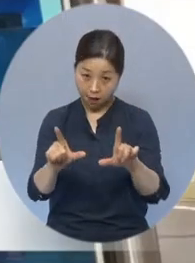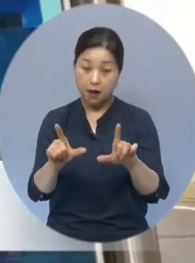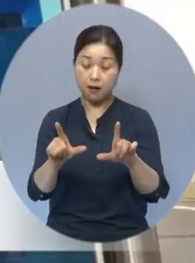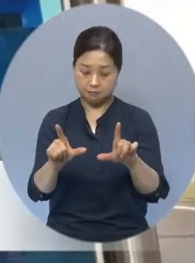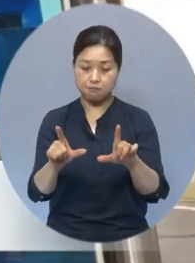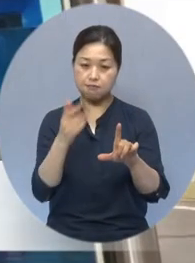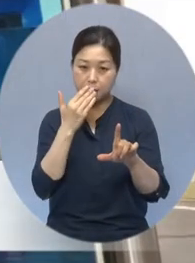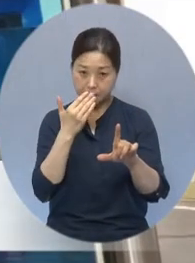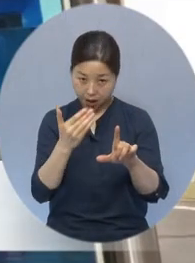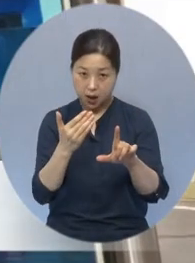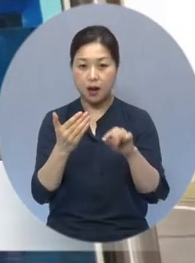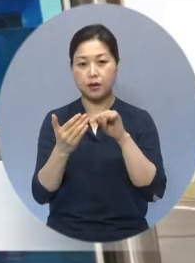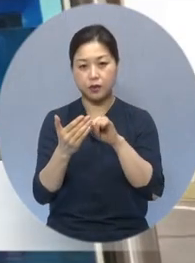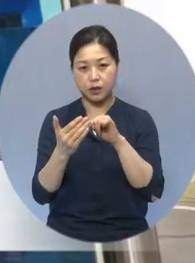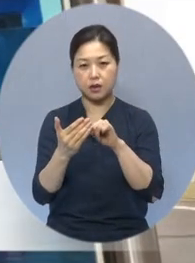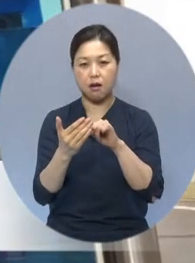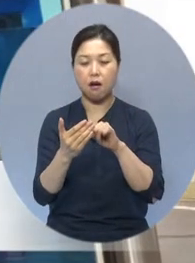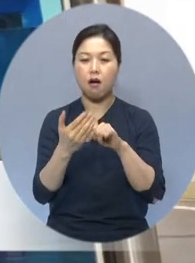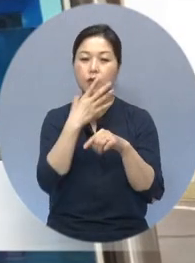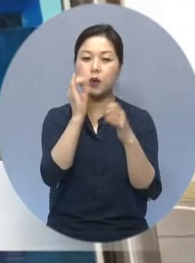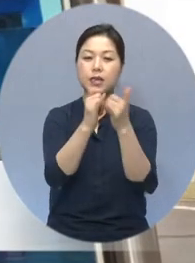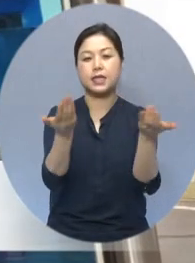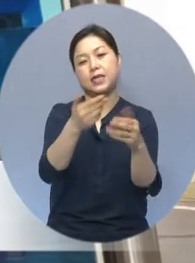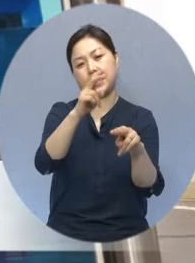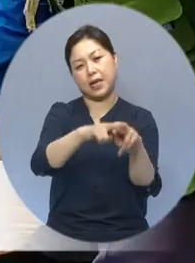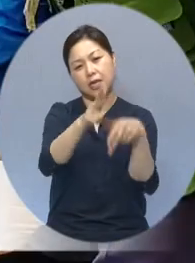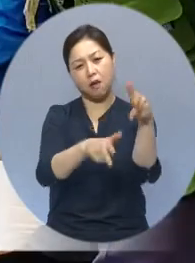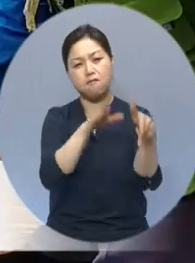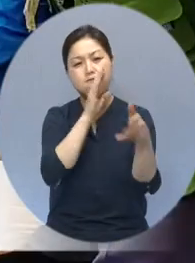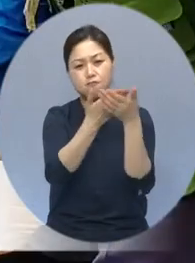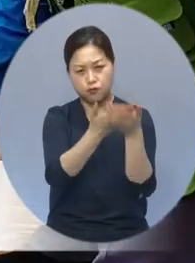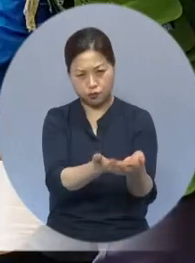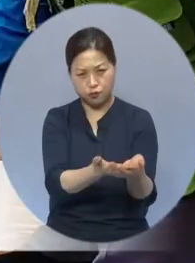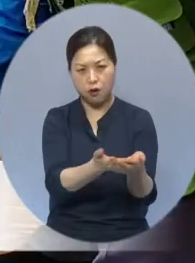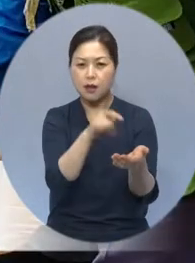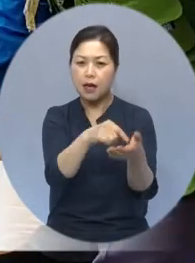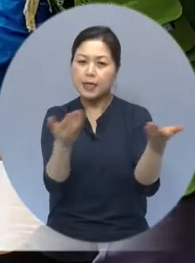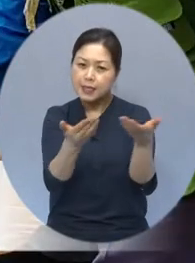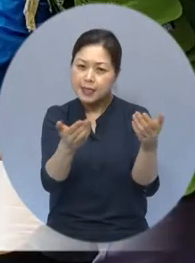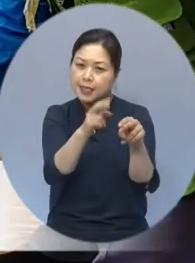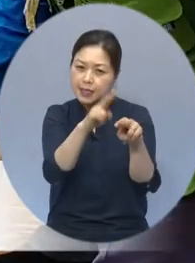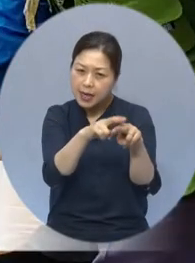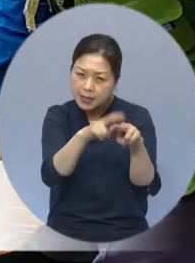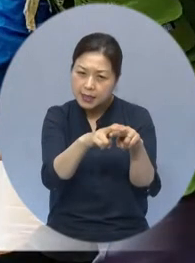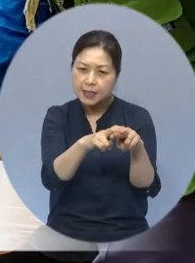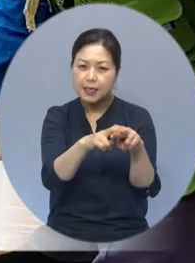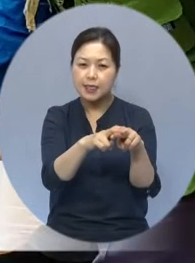수 있도록 노인 일자리가 가장 중요하다고 생각하는데요. 노인 일자리도 조금